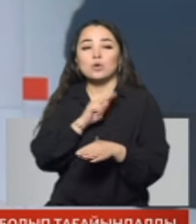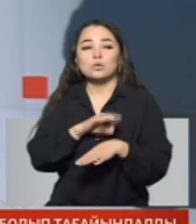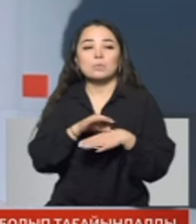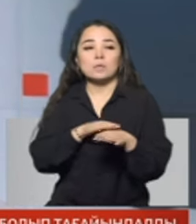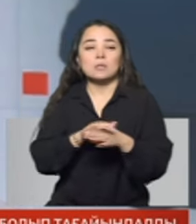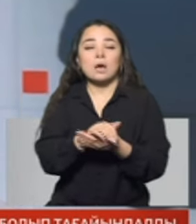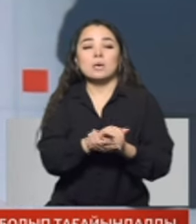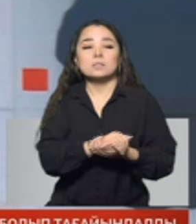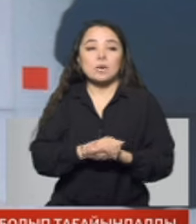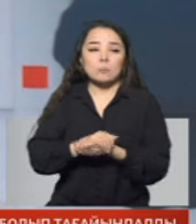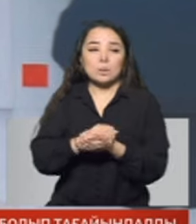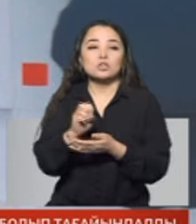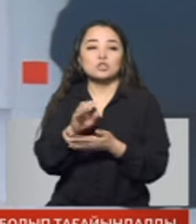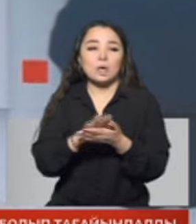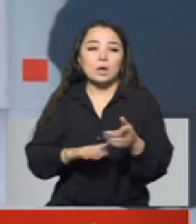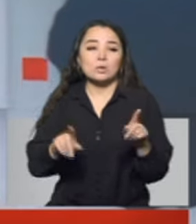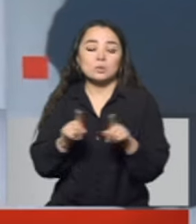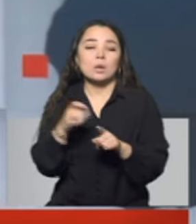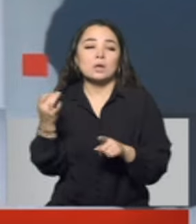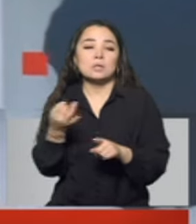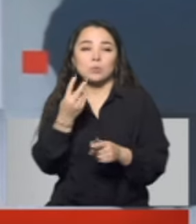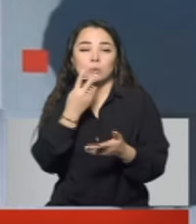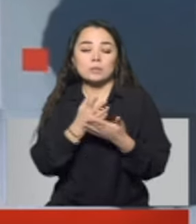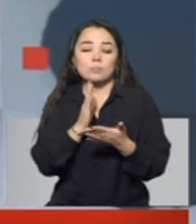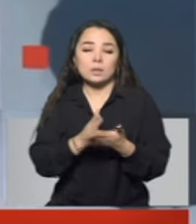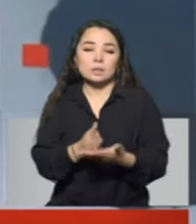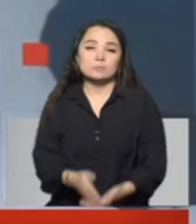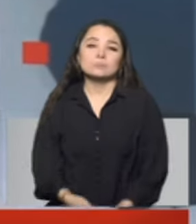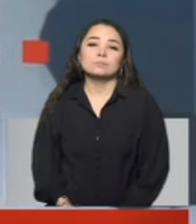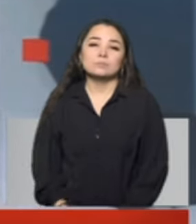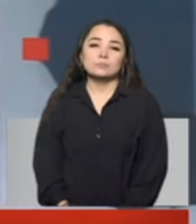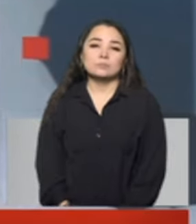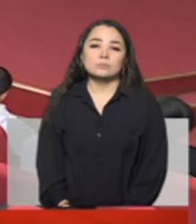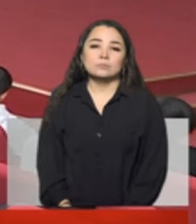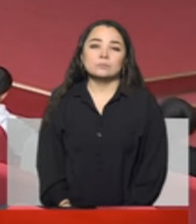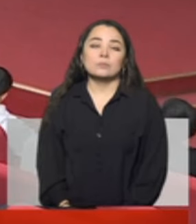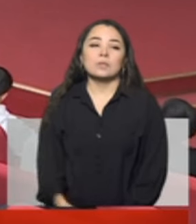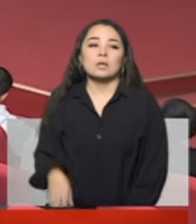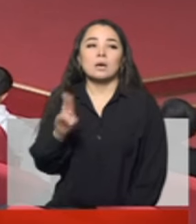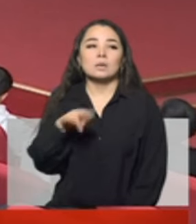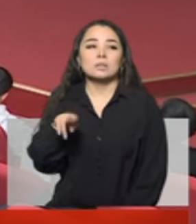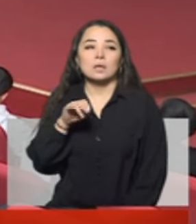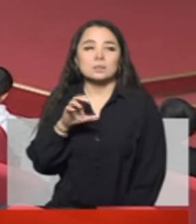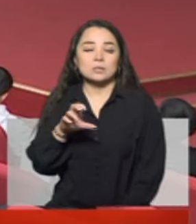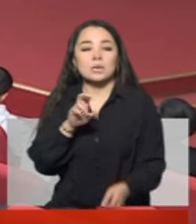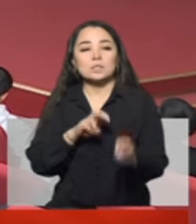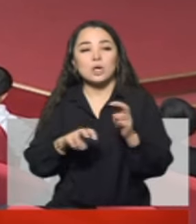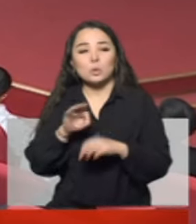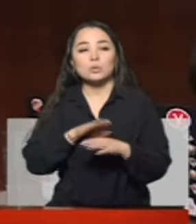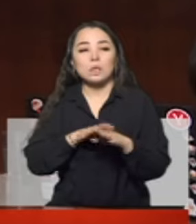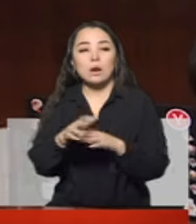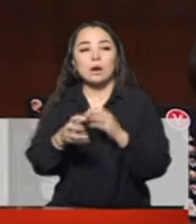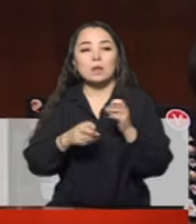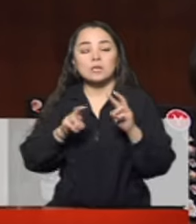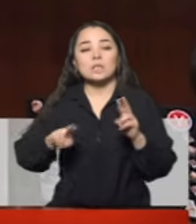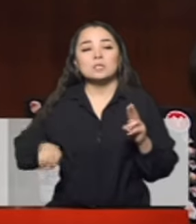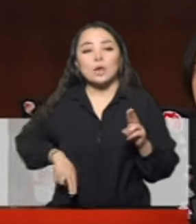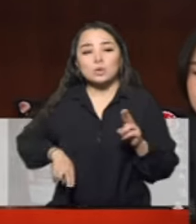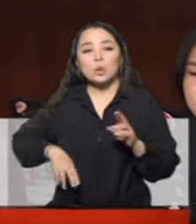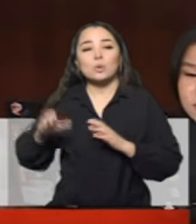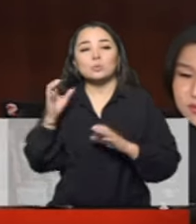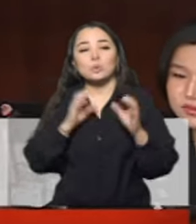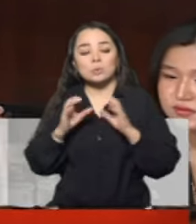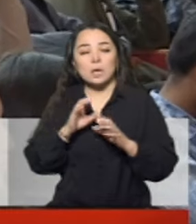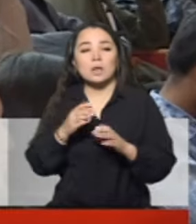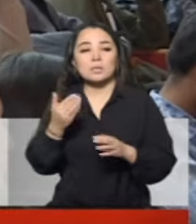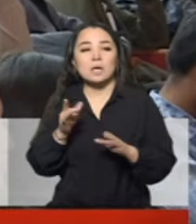істеуге ынтымақтастықты жалғастыруға қызығушылық танытты. Яндекс іздеудің халықаралық дамыту жөніндегі директоры студенттерге